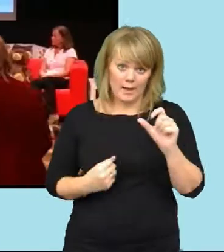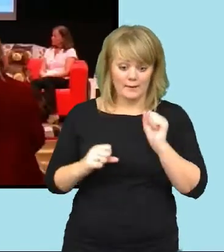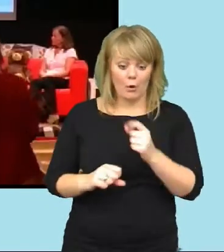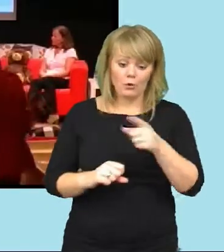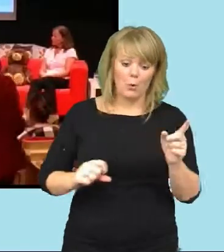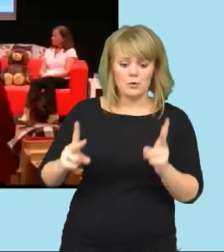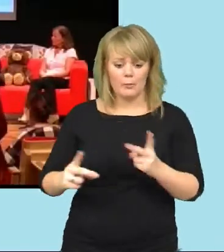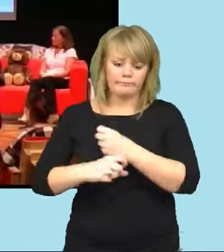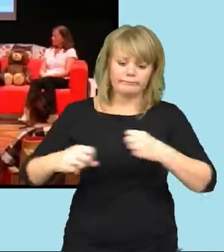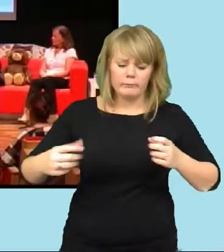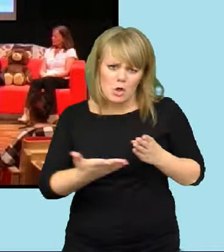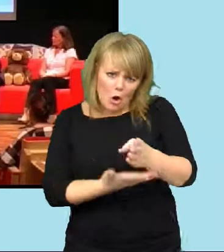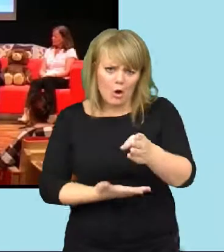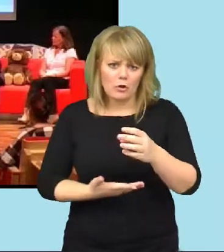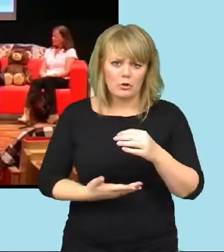fram så här att